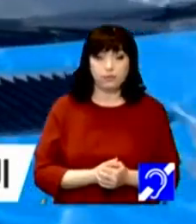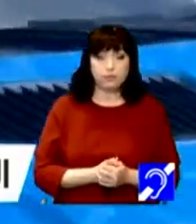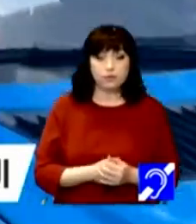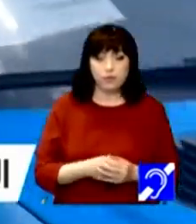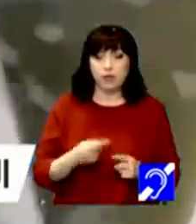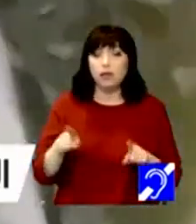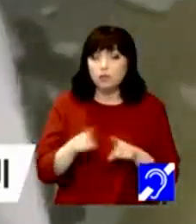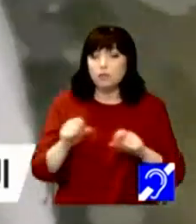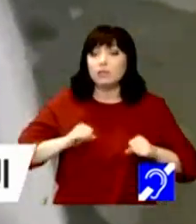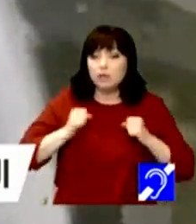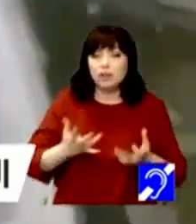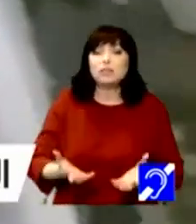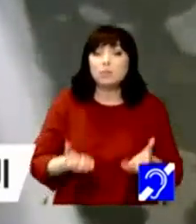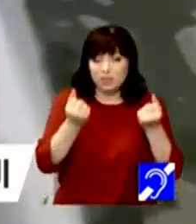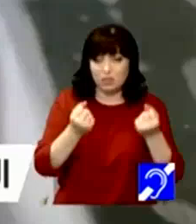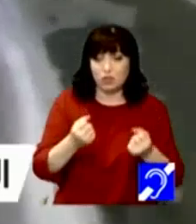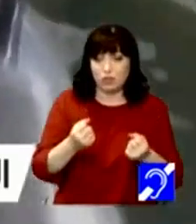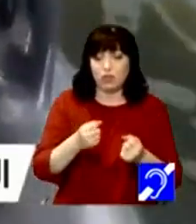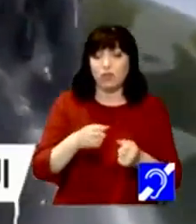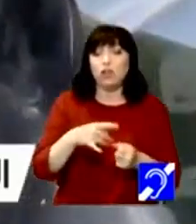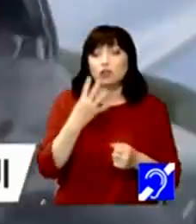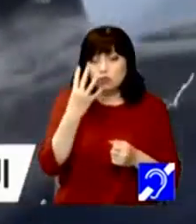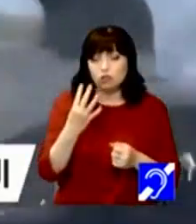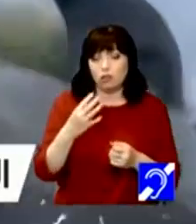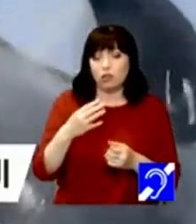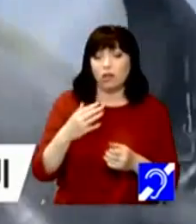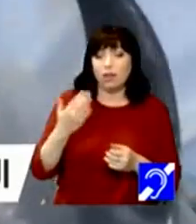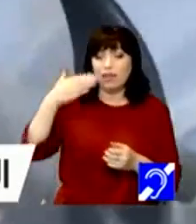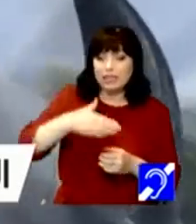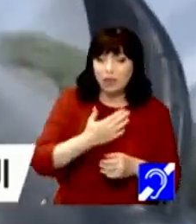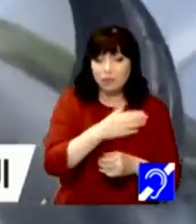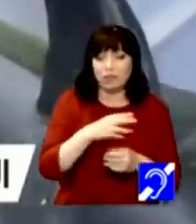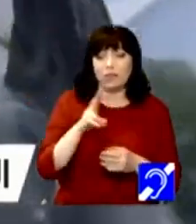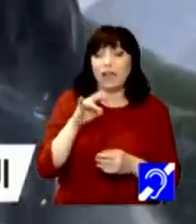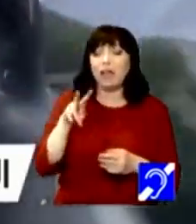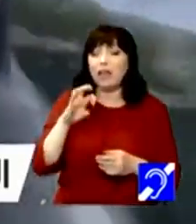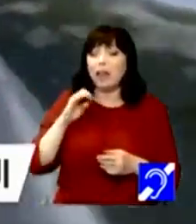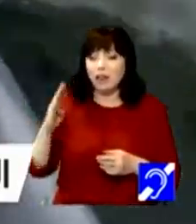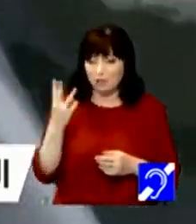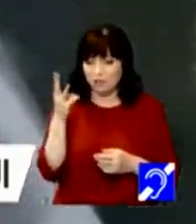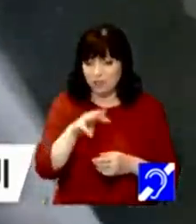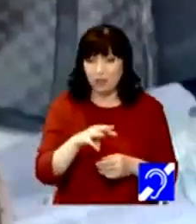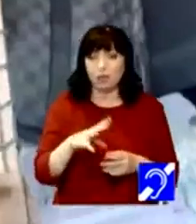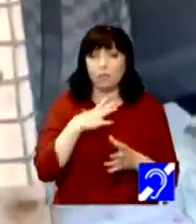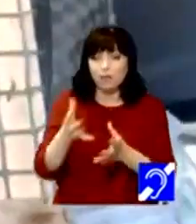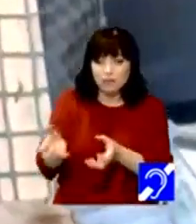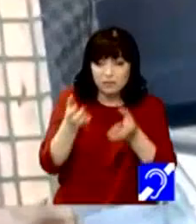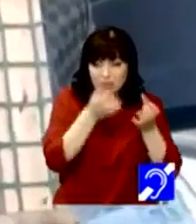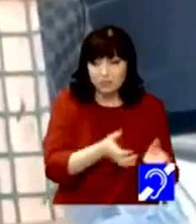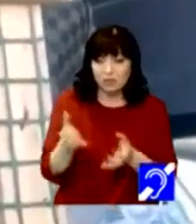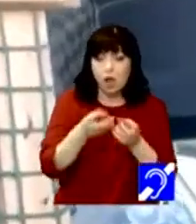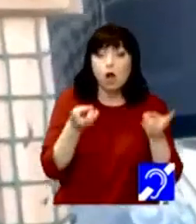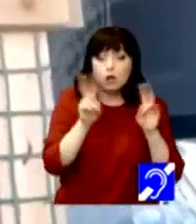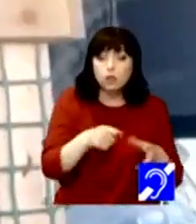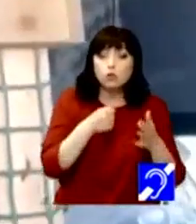În efortul de a salva vieți, 4 delfini și 3 lei de mare au fost transferați din Odessa la delfinariul din Constanța, unde vor rămâne